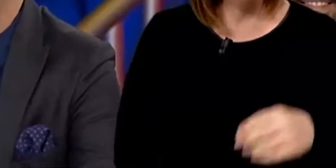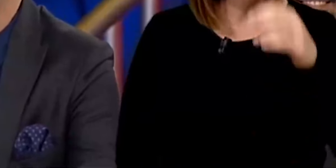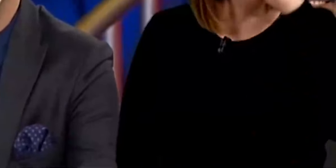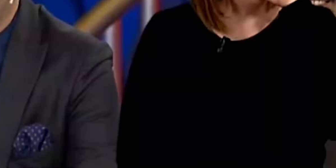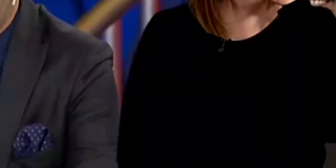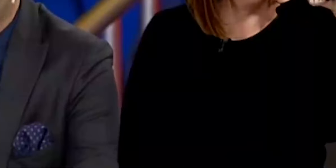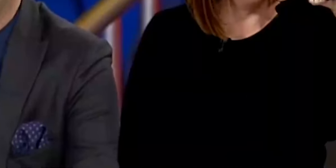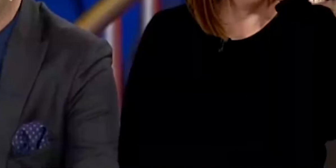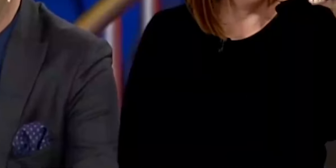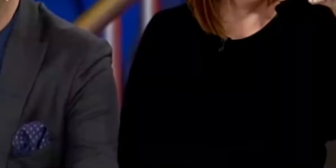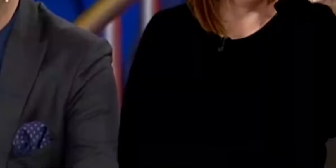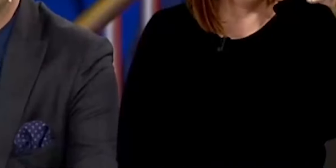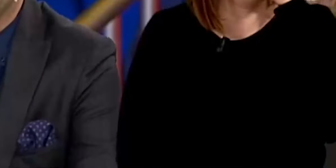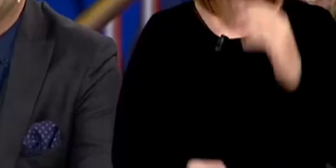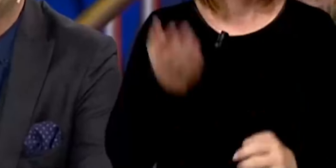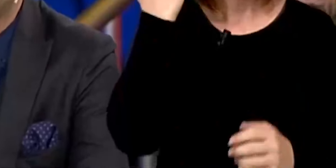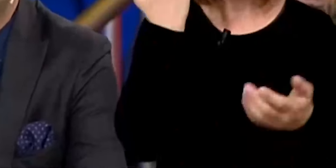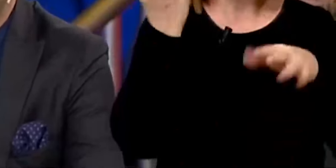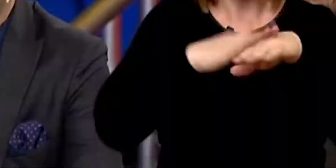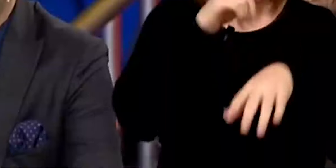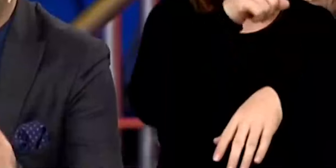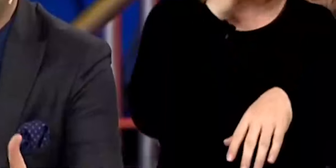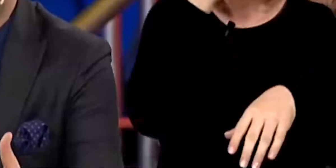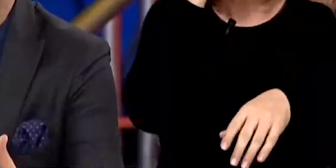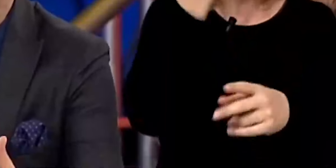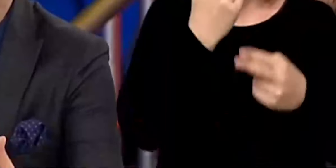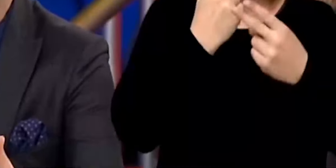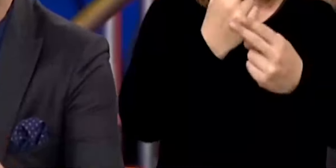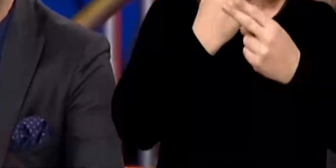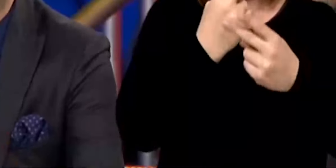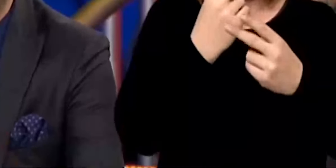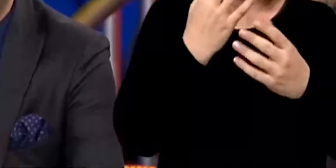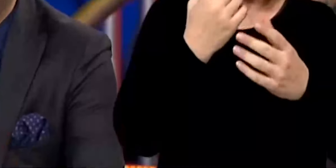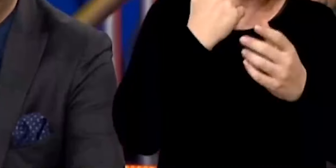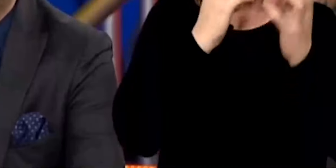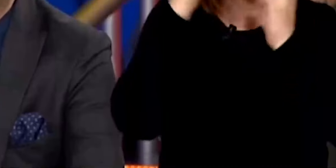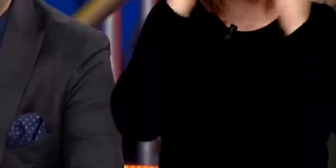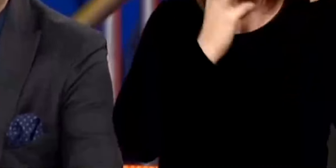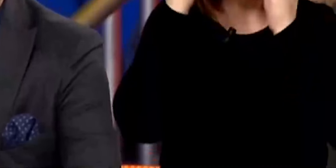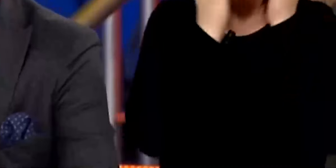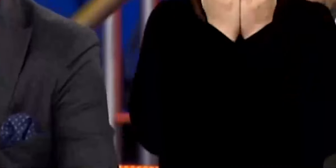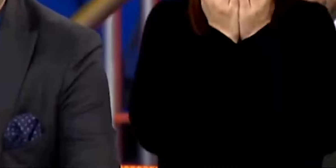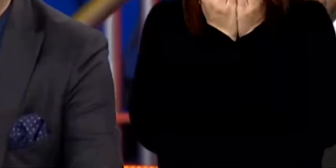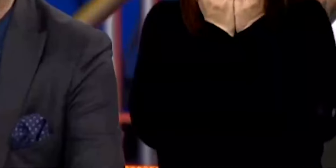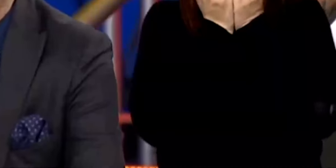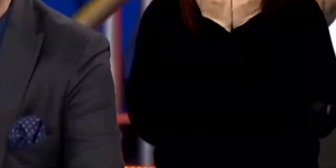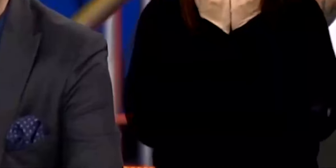Evet Hüseyin, eskiden ne oluyordu? Eskiden şimdi bir şey konuşurken. Ağzım gözüm böyle bir tarafa